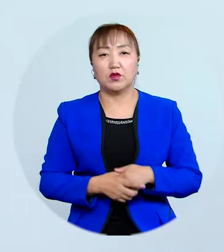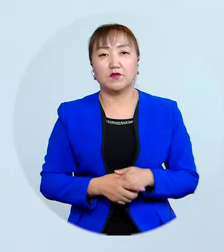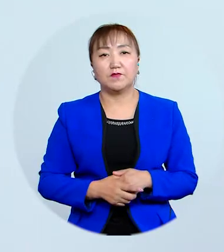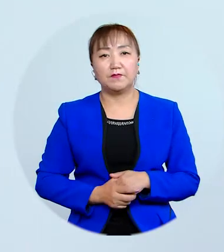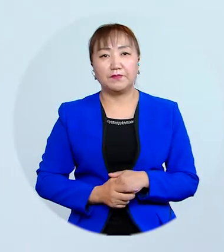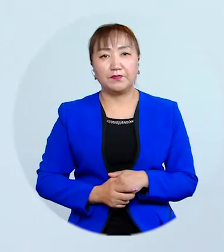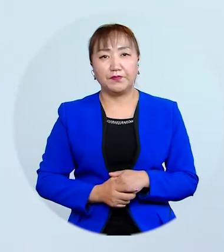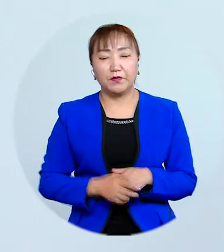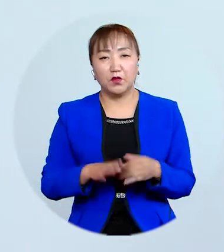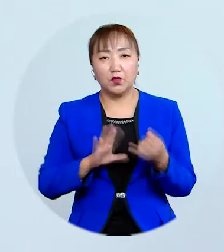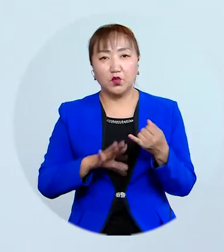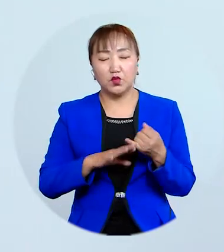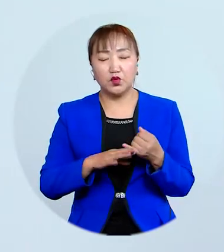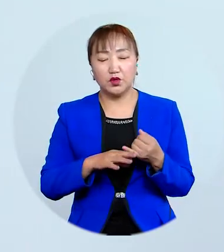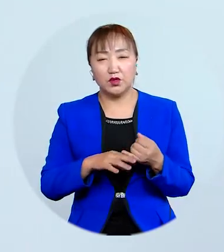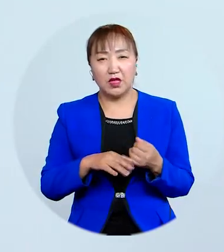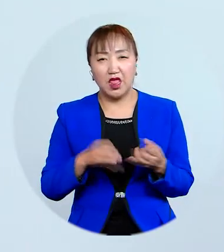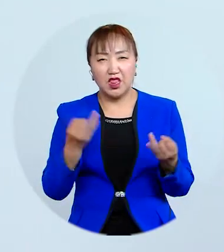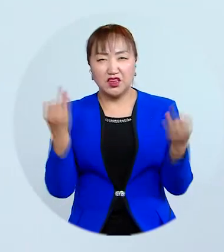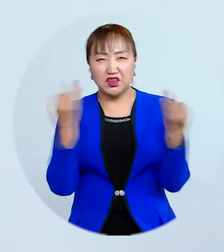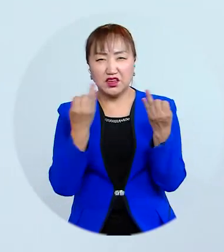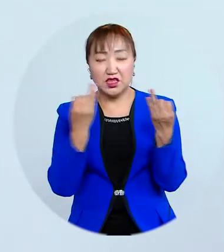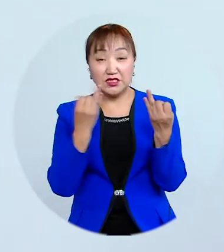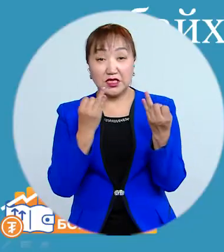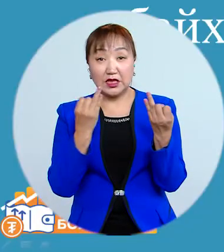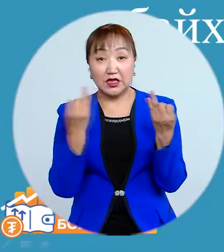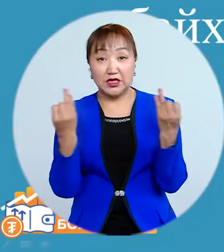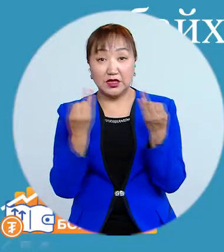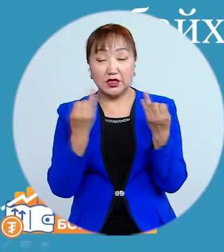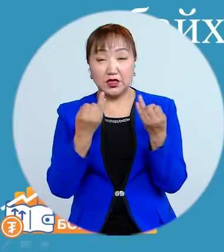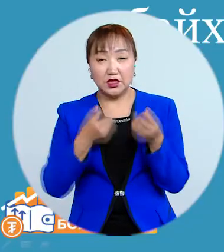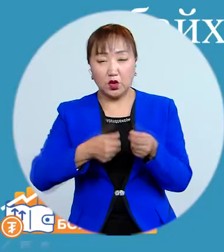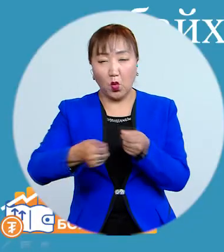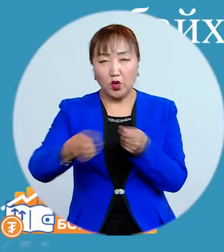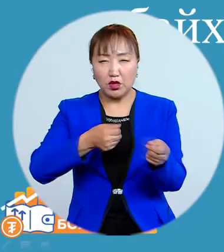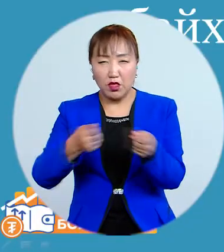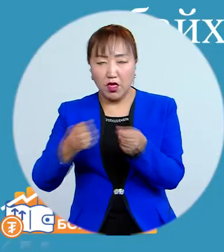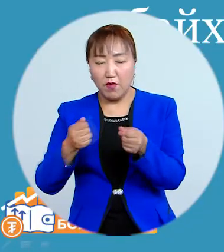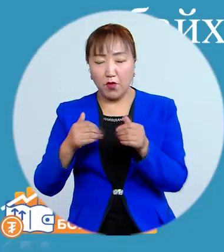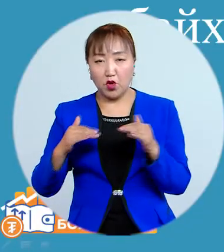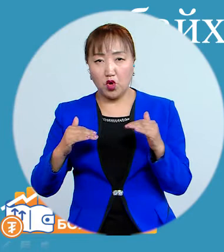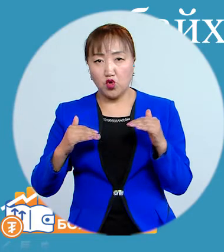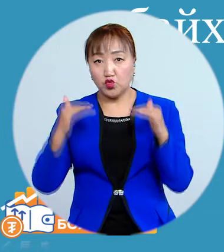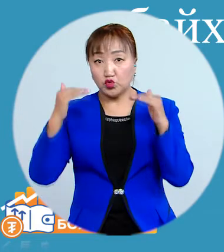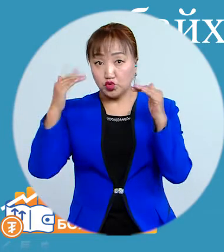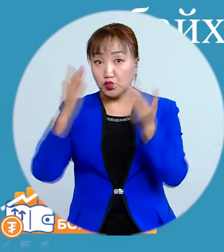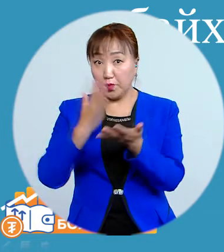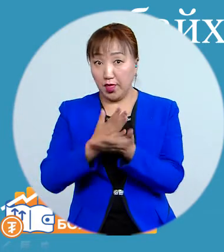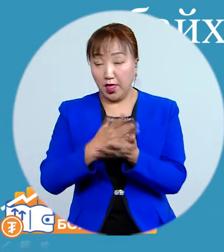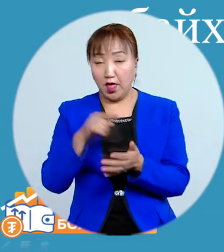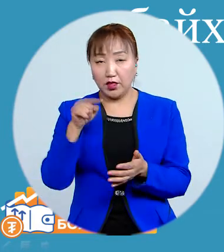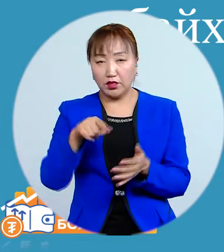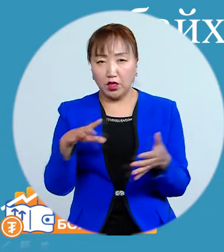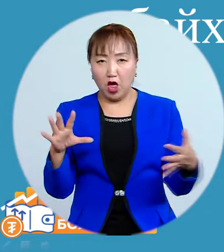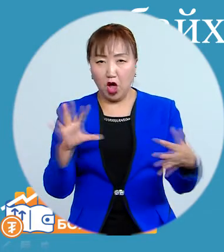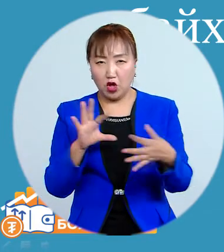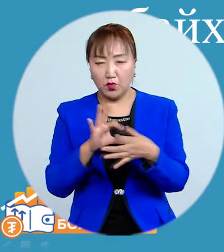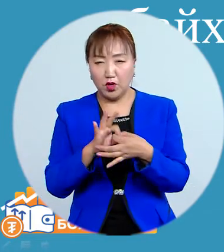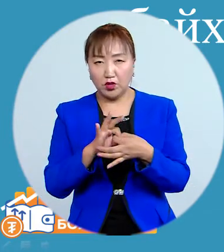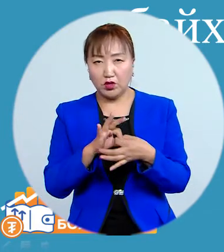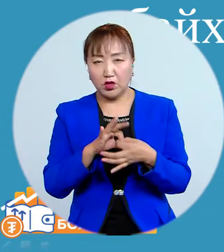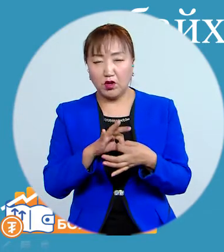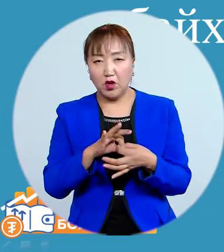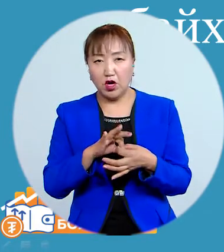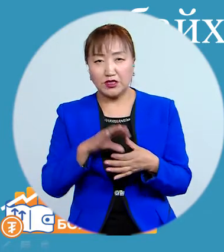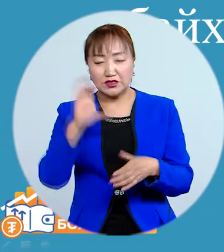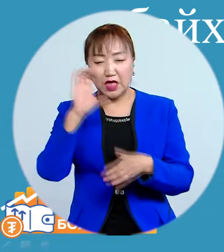бол дэлхийд тахынд бол онлайн худалдаа бол маш эрчимтэй бол хөгжсөн. Тэгэхээр үүнийг дагаад бас санхүүгийн луйвар одоо альва вирус ч юм уу